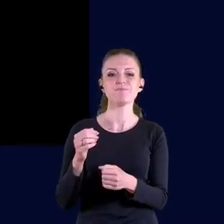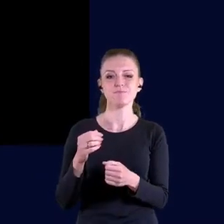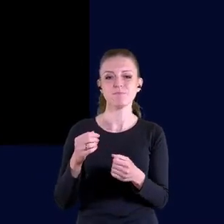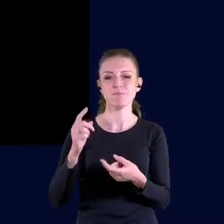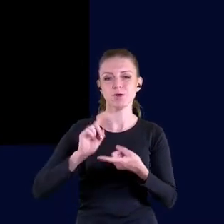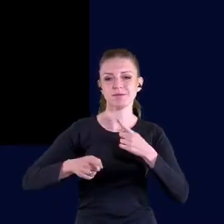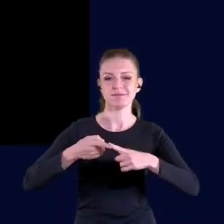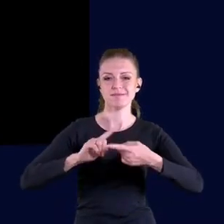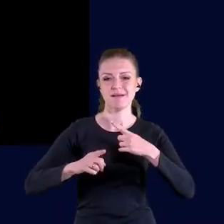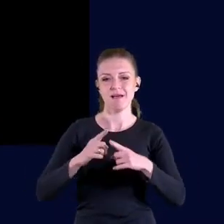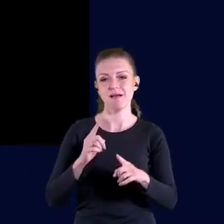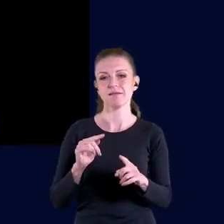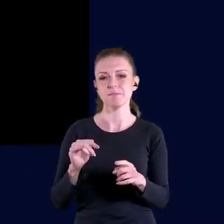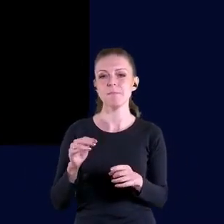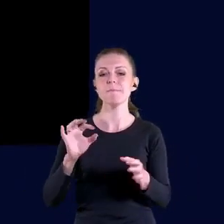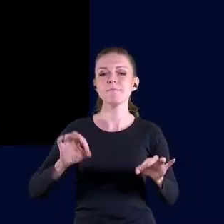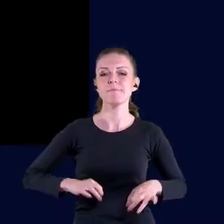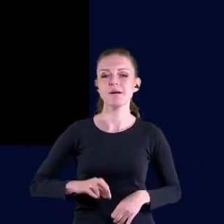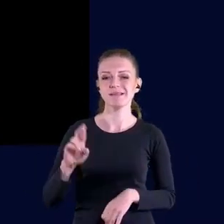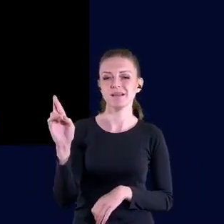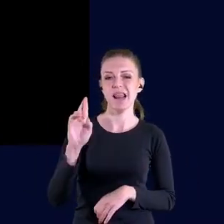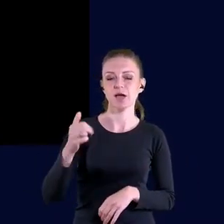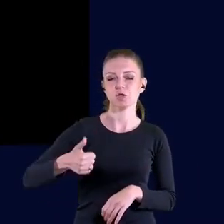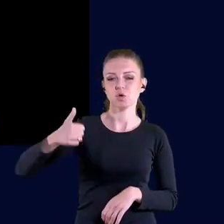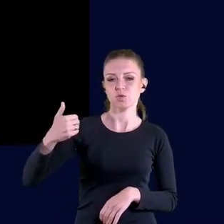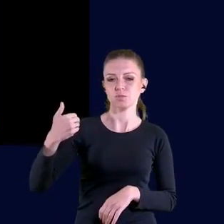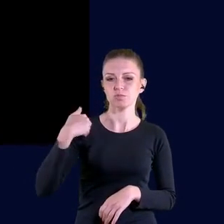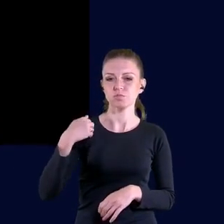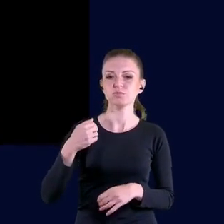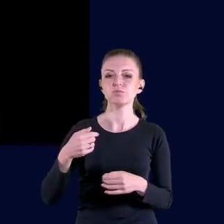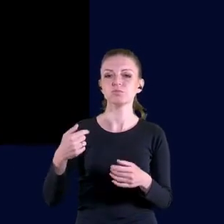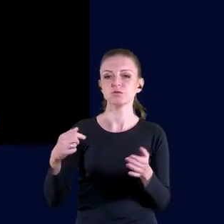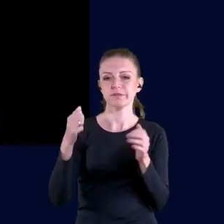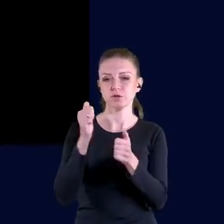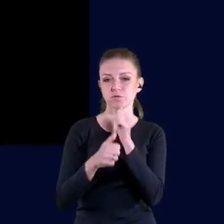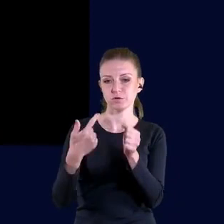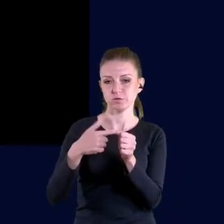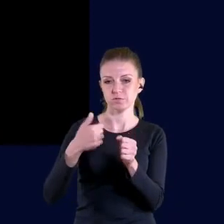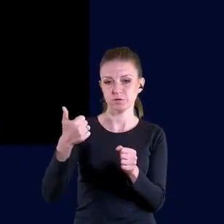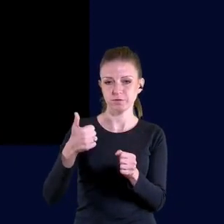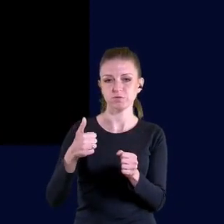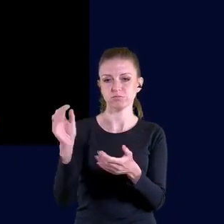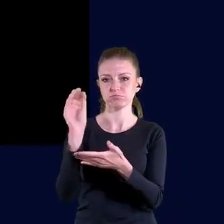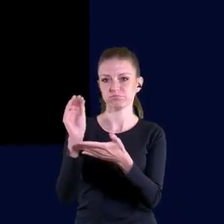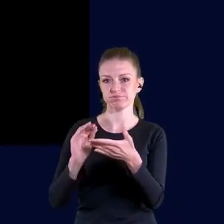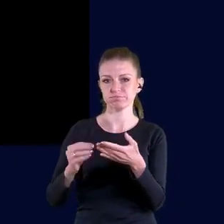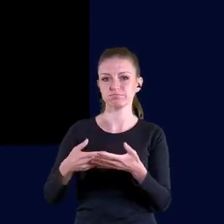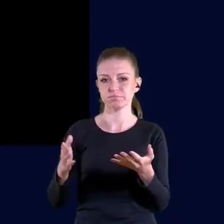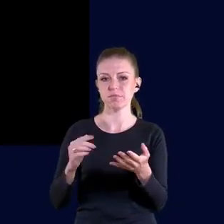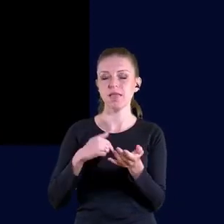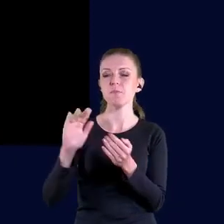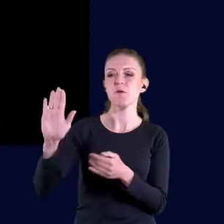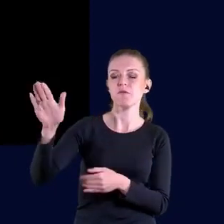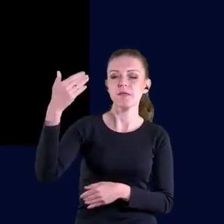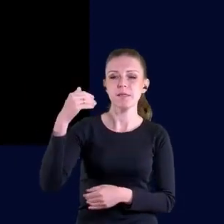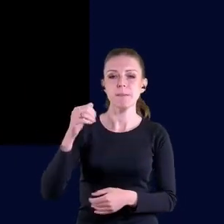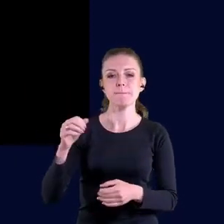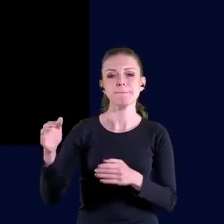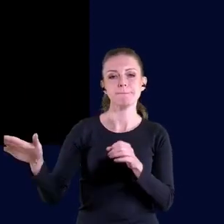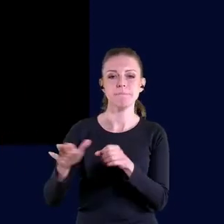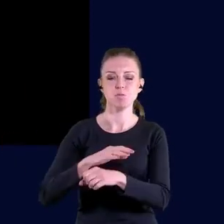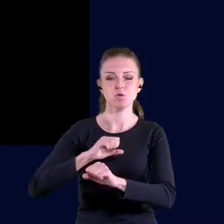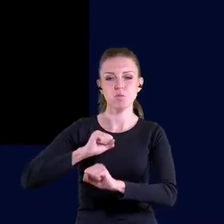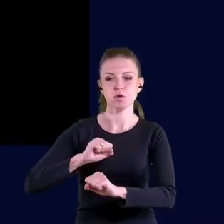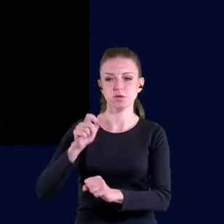dyrektor styczniu 2021 roku i jest powołany pełnomocnik otwartego dostępu z